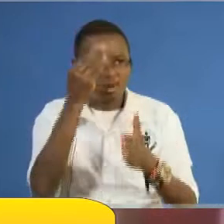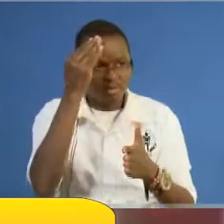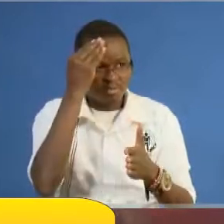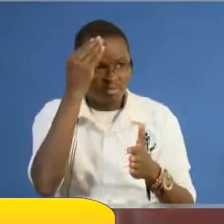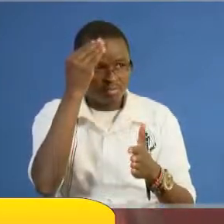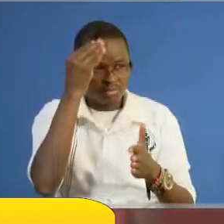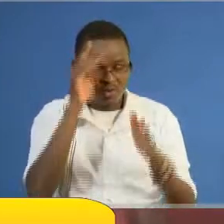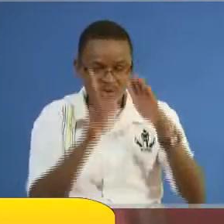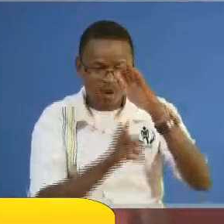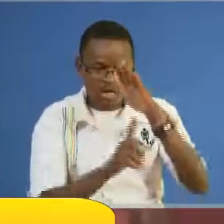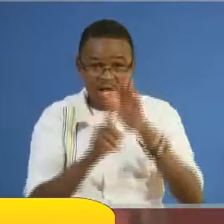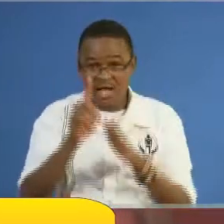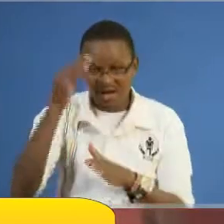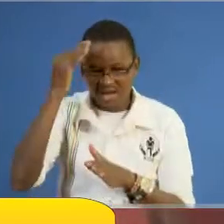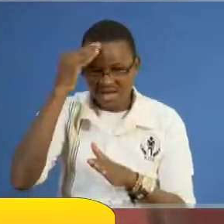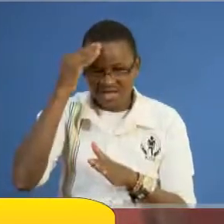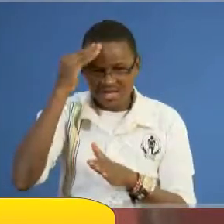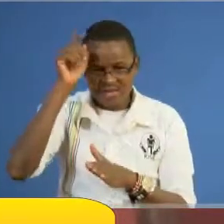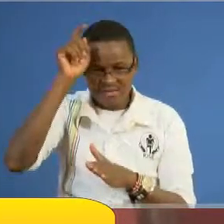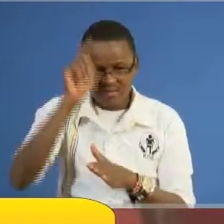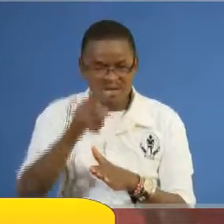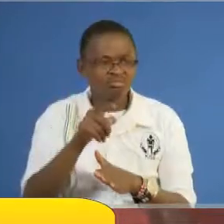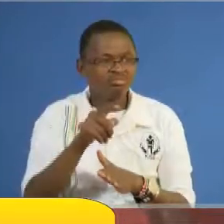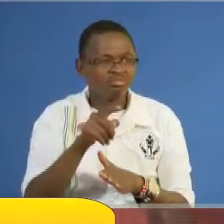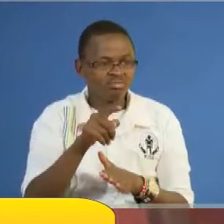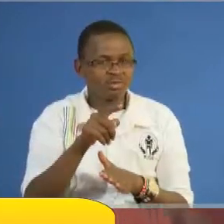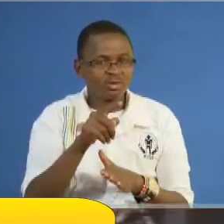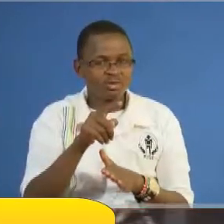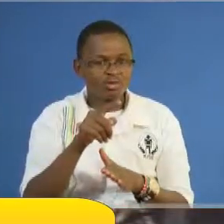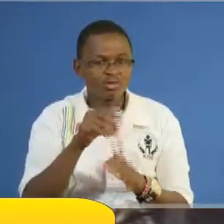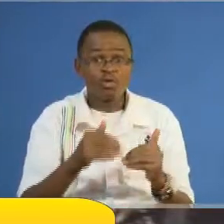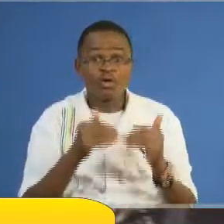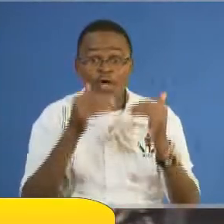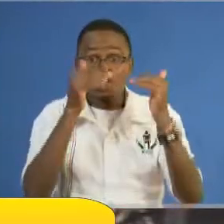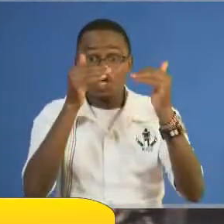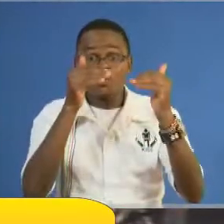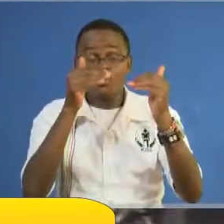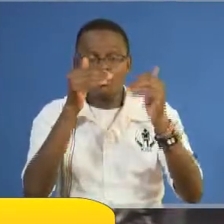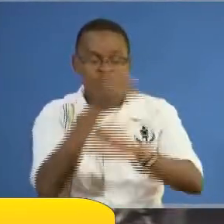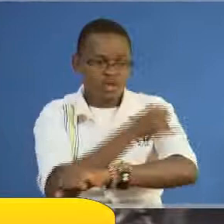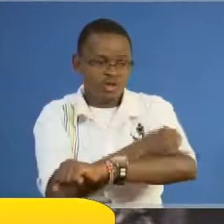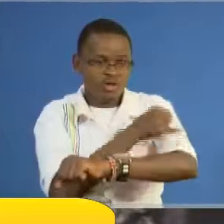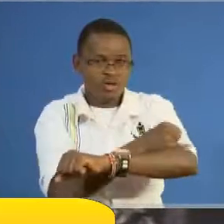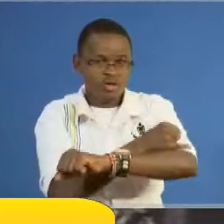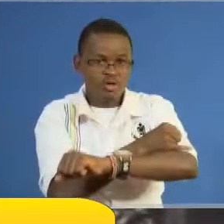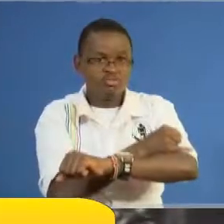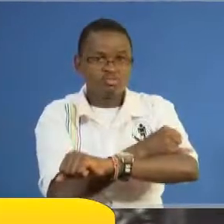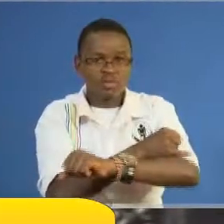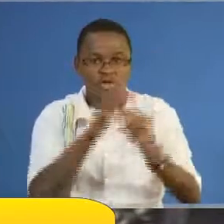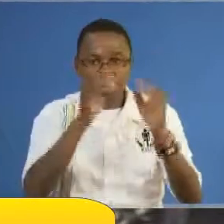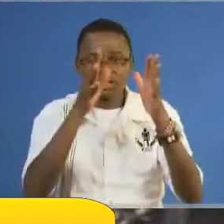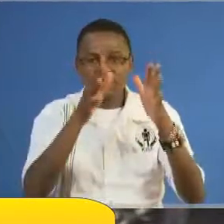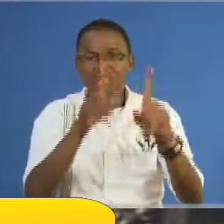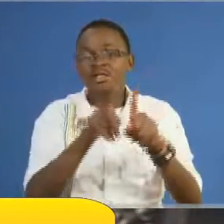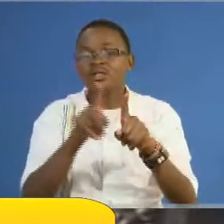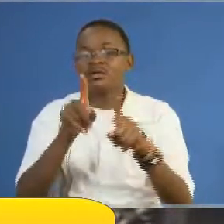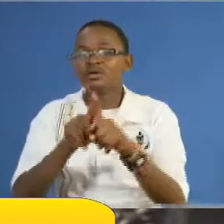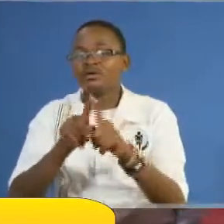kwamba wizara hiyo inajitahidi sana kuboresha taasisi za walimu, huku wakipania